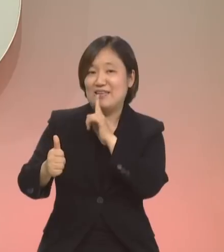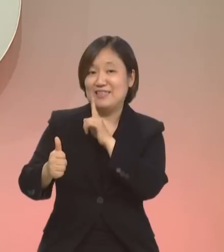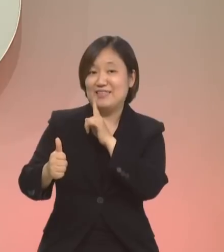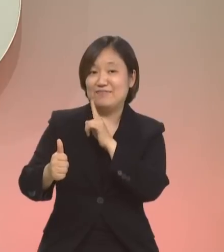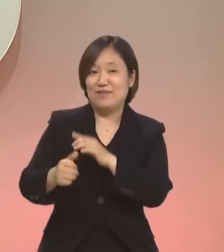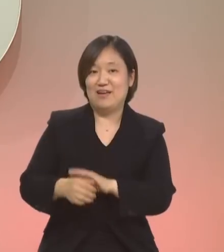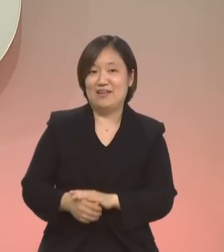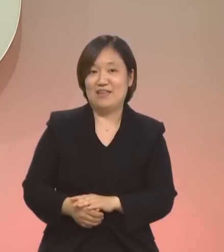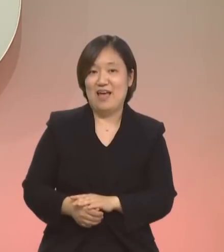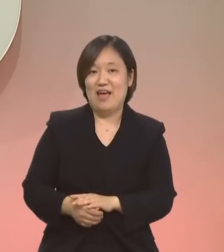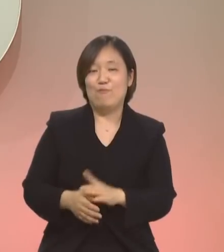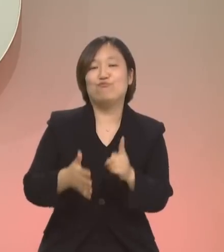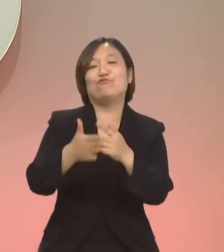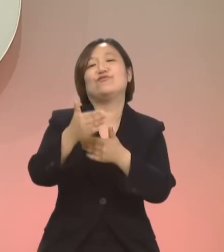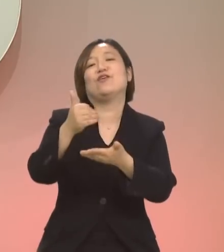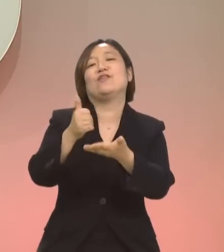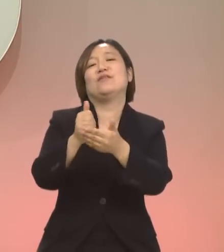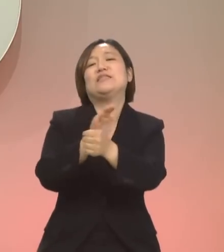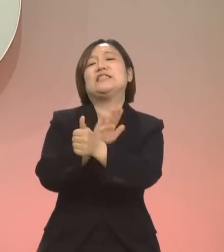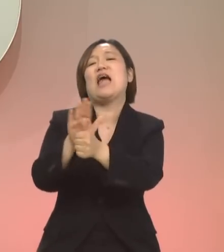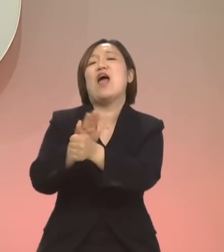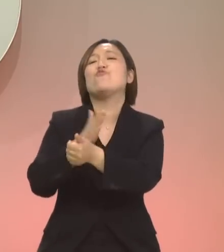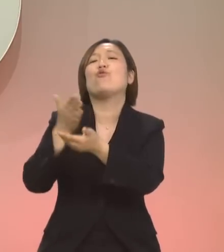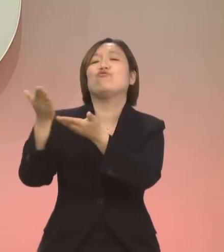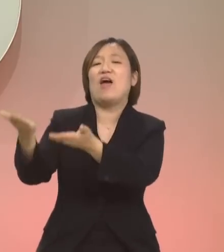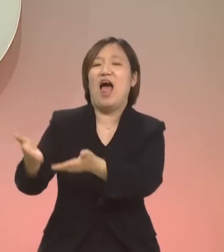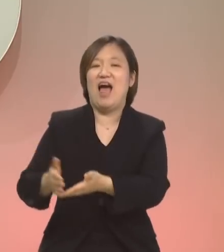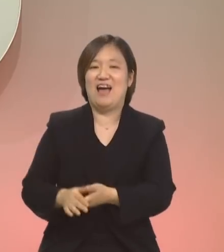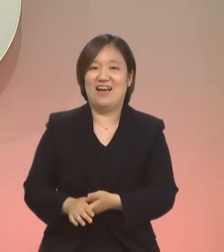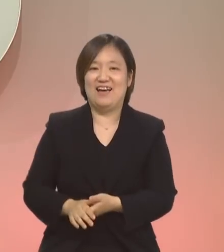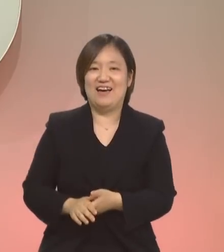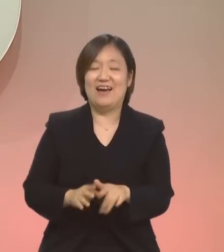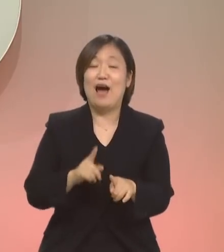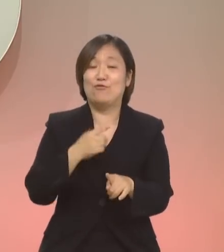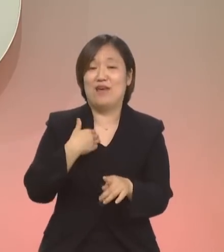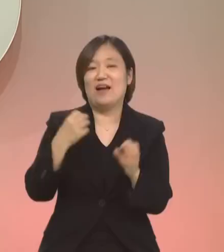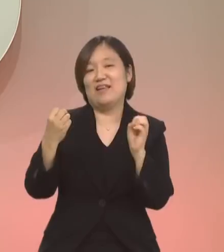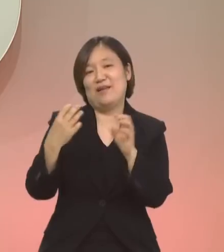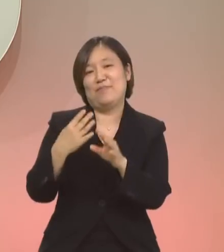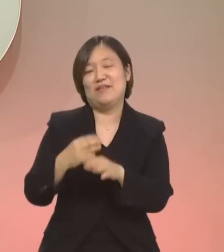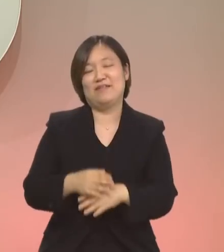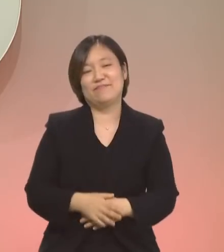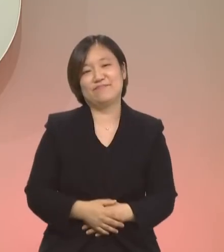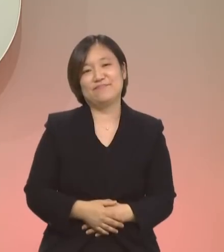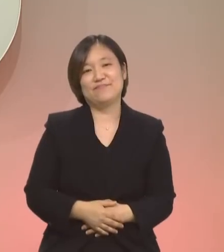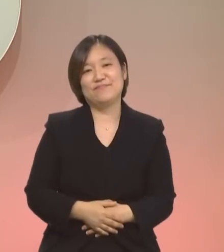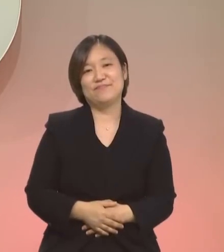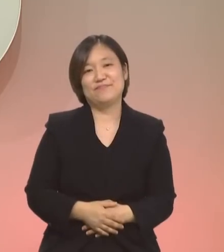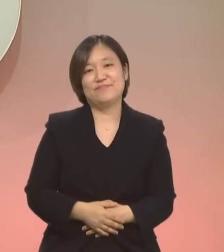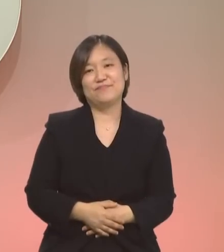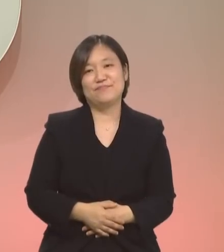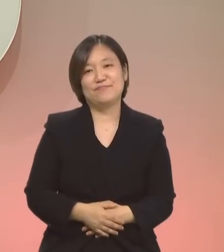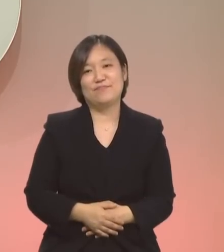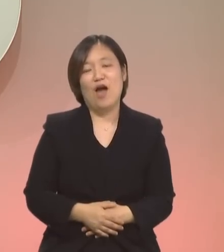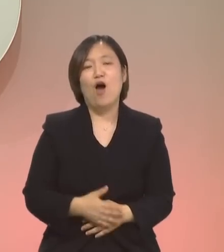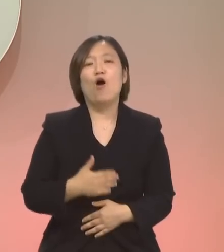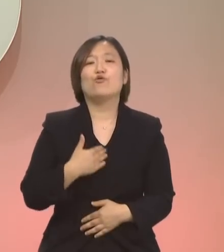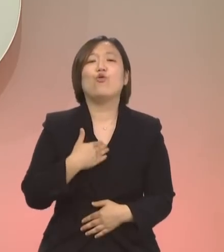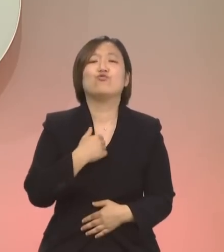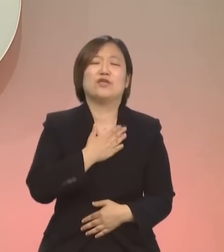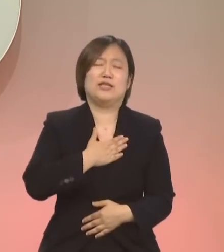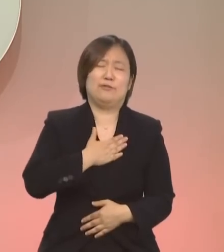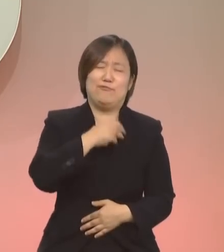부처님이 가피를 내려 주셨나 보다라고 이렇게 이제 덕담을 해줬죠 그래서 제가 다 기분이